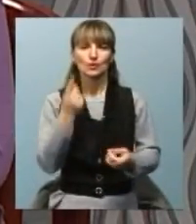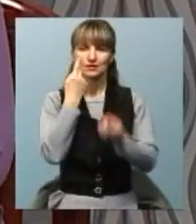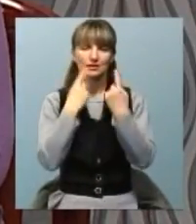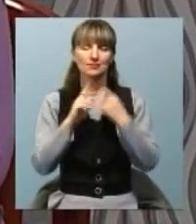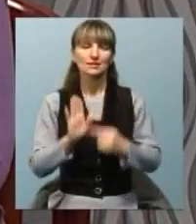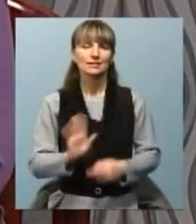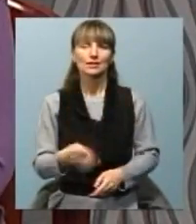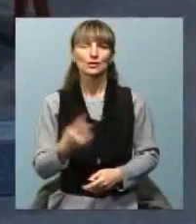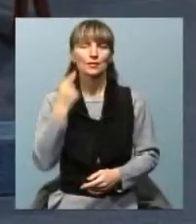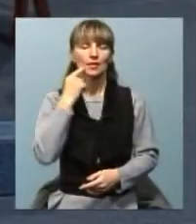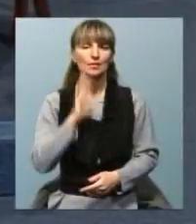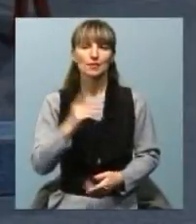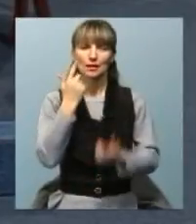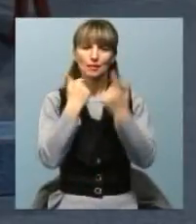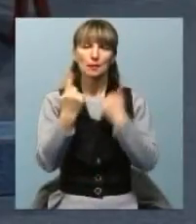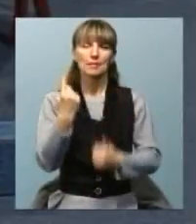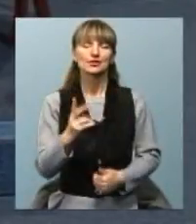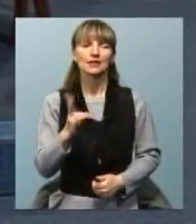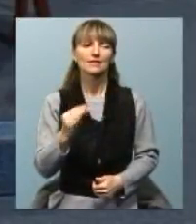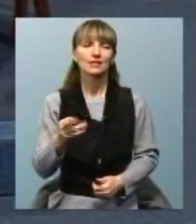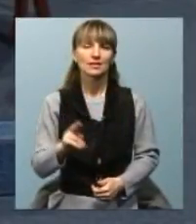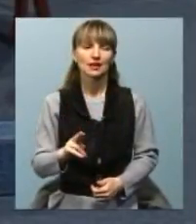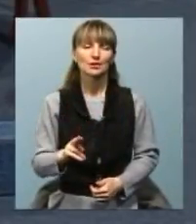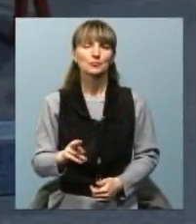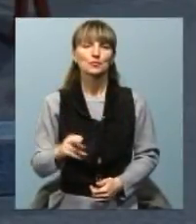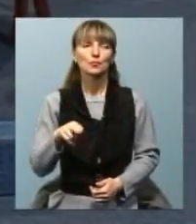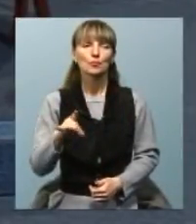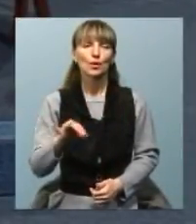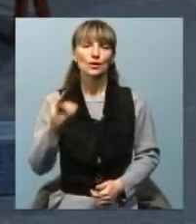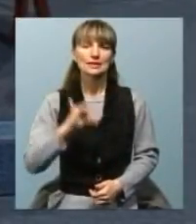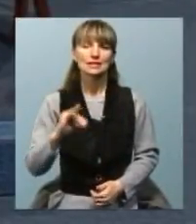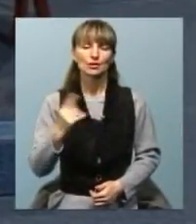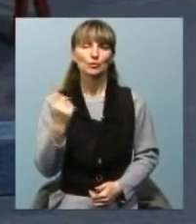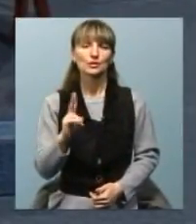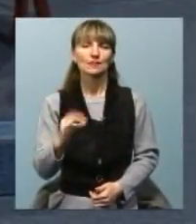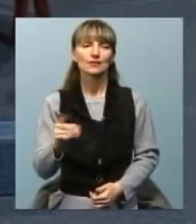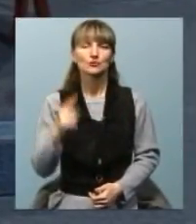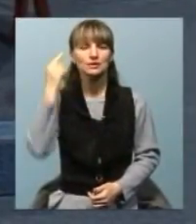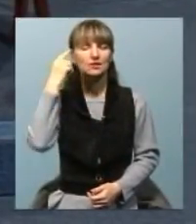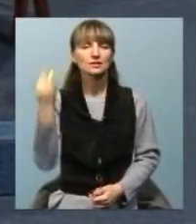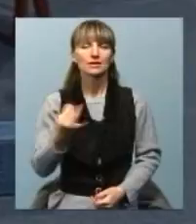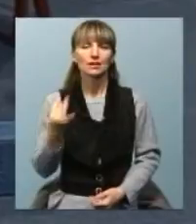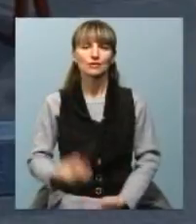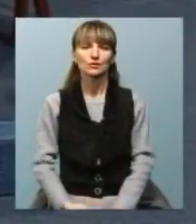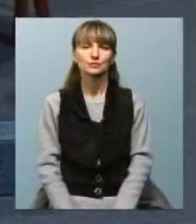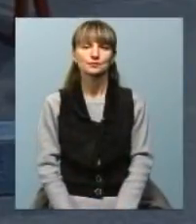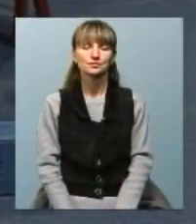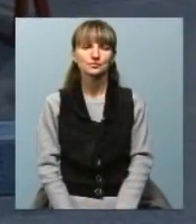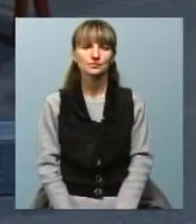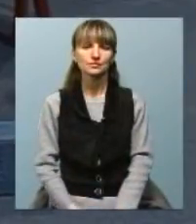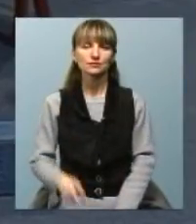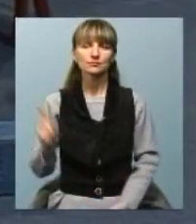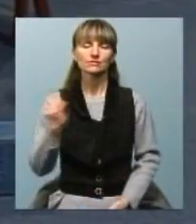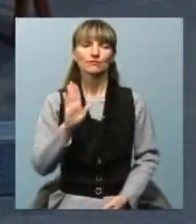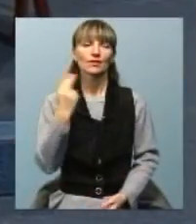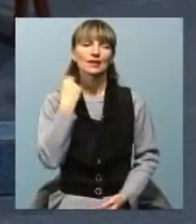не ображалася і не плакала у 1 квітня. Ну, а власне про історію 1 квітня, що ти знаєш ще такого цікавого? Що